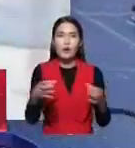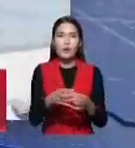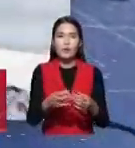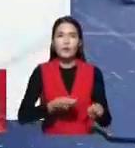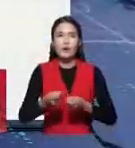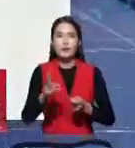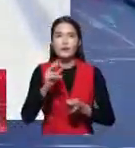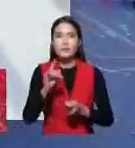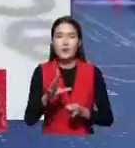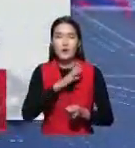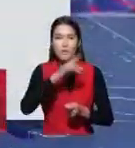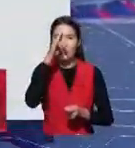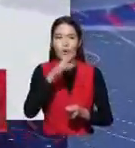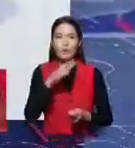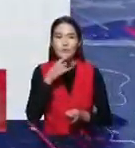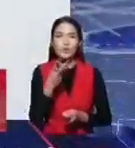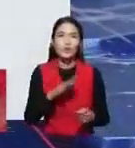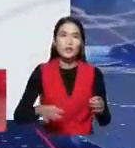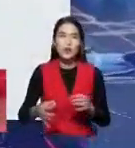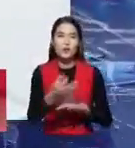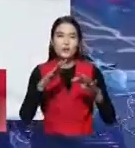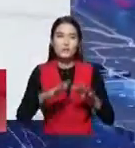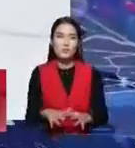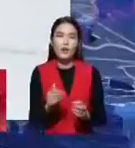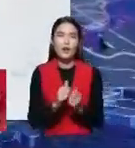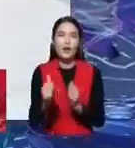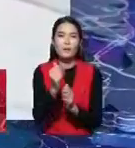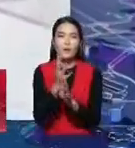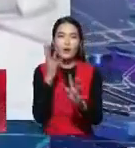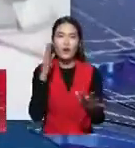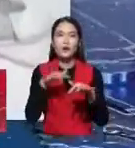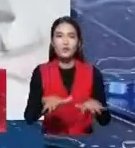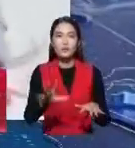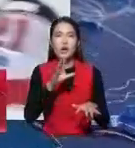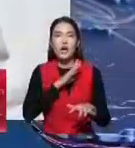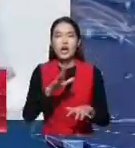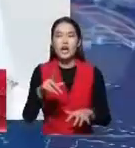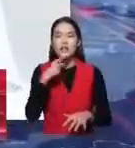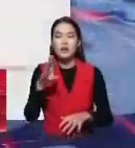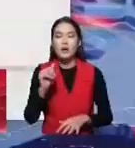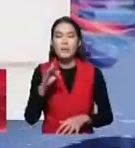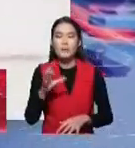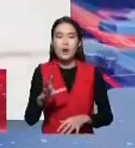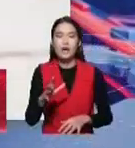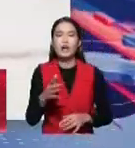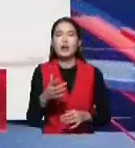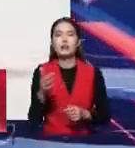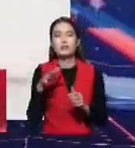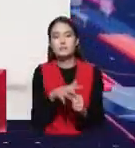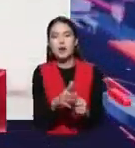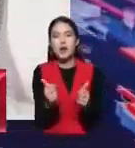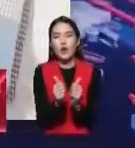дейін Қазақстандық клуб Шығыс конференциясының алдыңғы қатарына жайғасса, Ресей клубы Батыс кестесінің соңғы қатарында